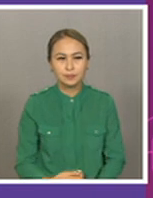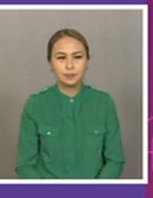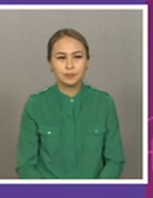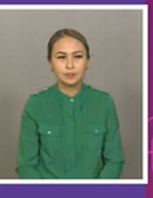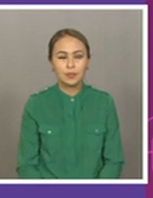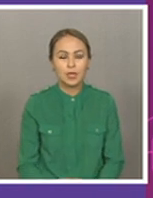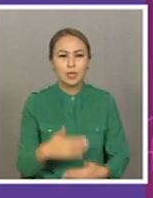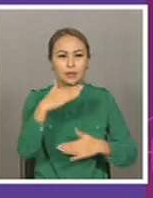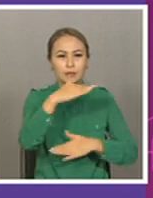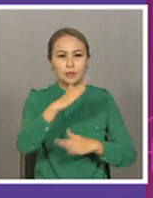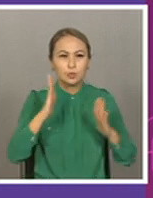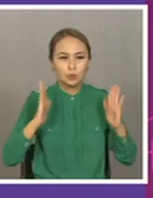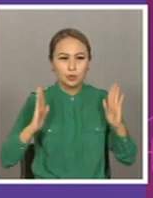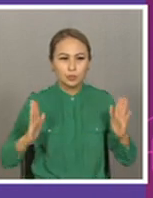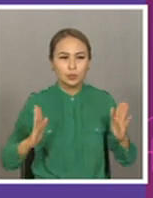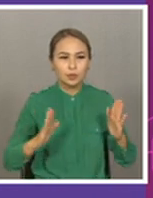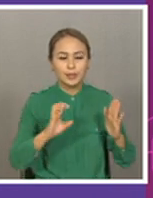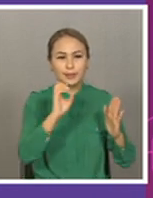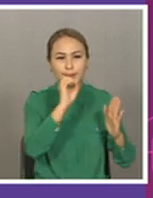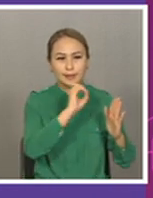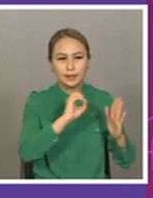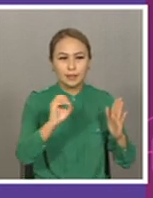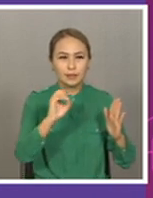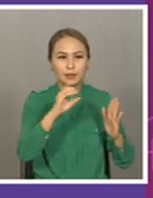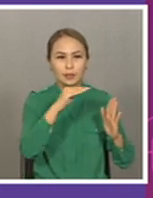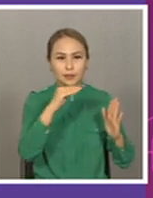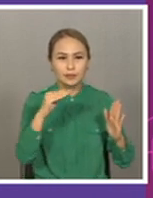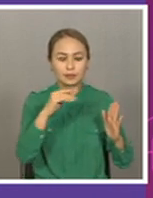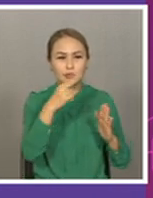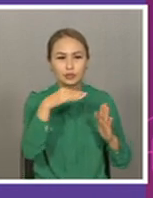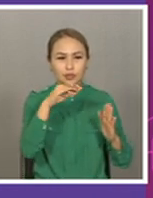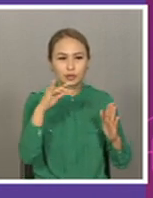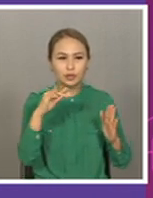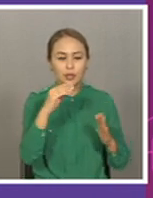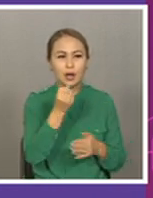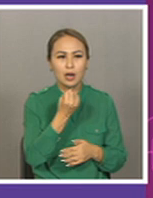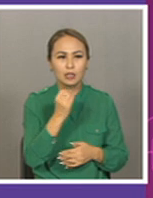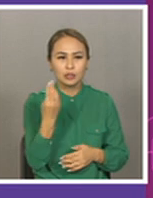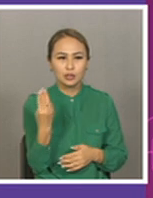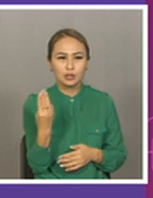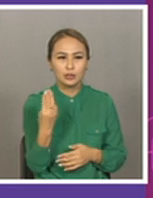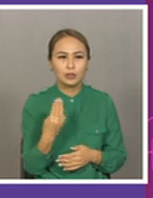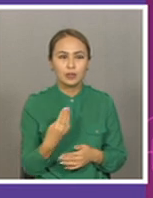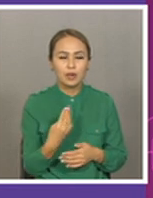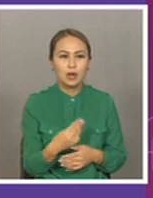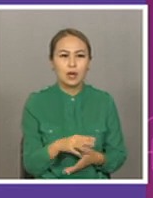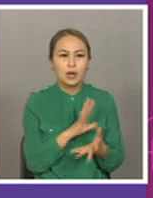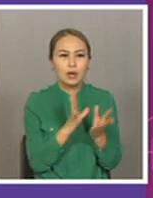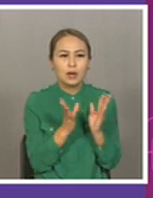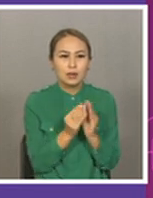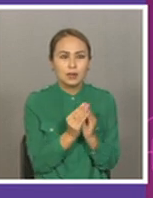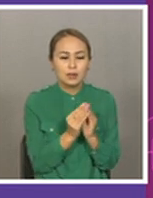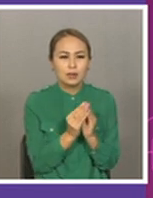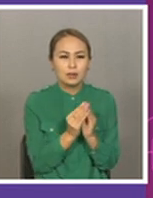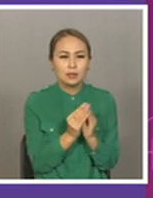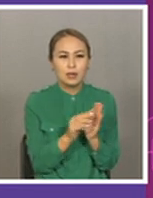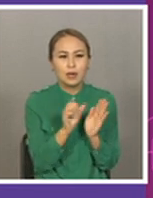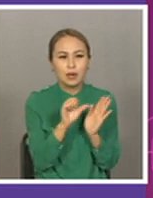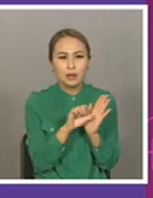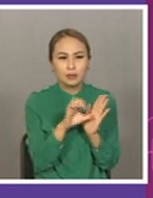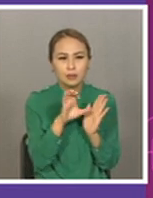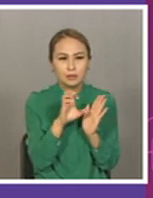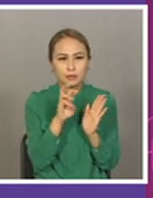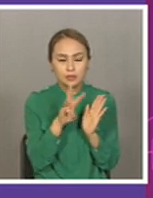Тік төрт бұрыш E, F, G, H. Ұзындығы А 6